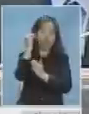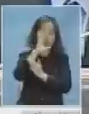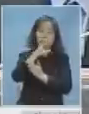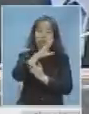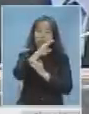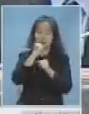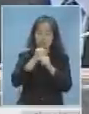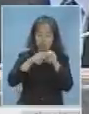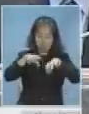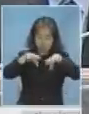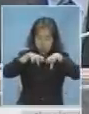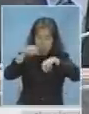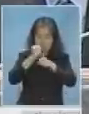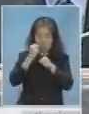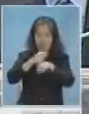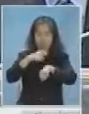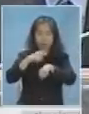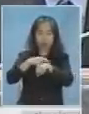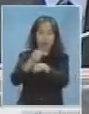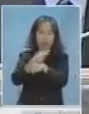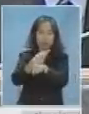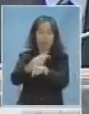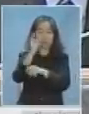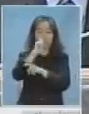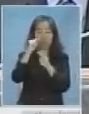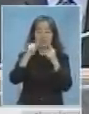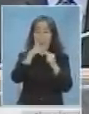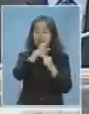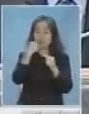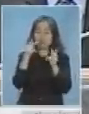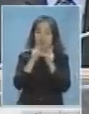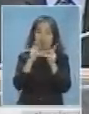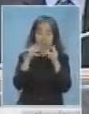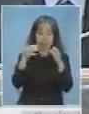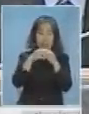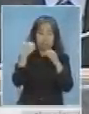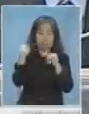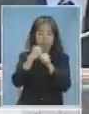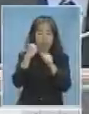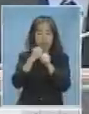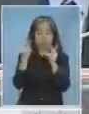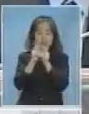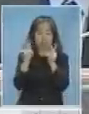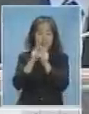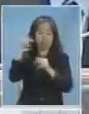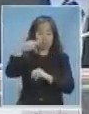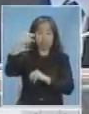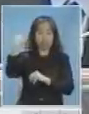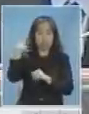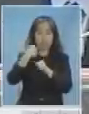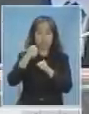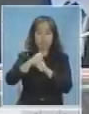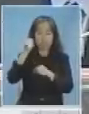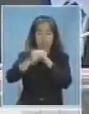ในการทำงานถ้ากรรมาธิการวิสามัญงบประมาณเป็นกรรมาธิการสามัญงบประมาณแล้วทำงานตลอดทั้